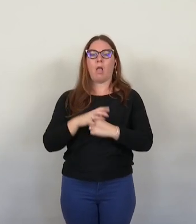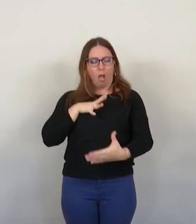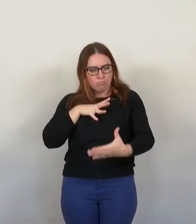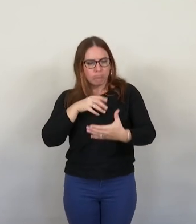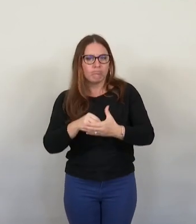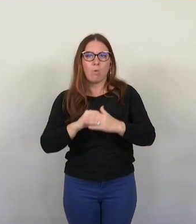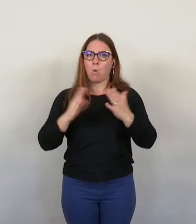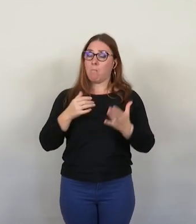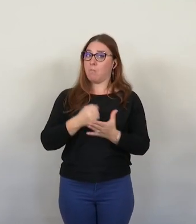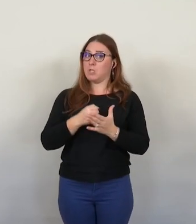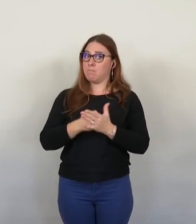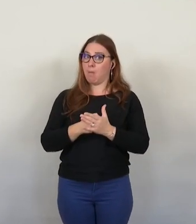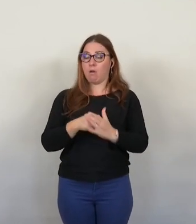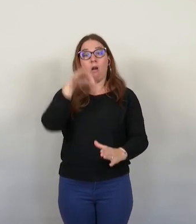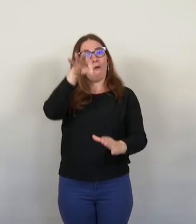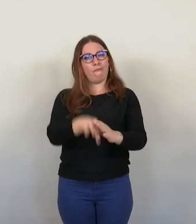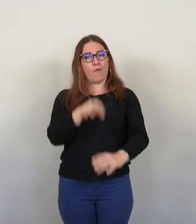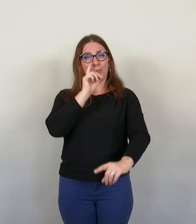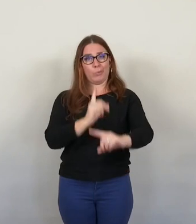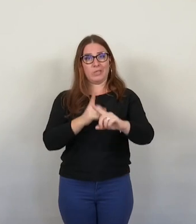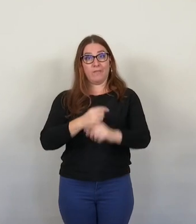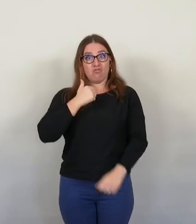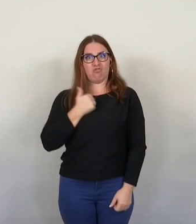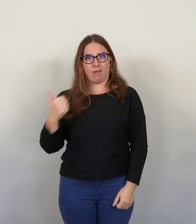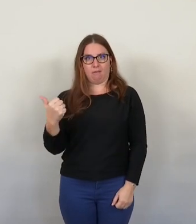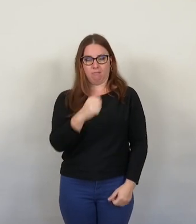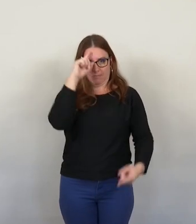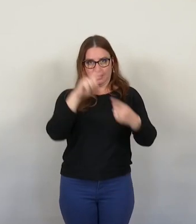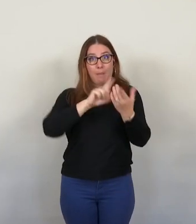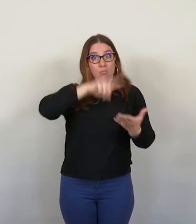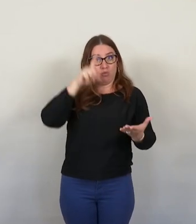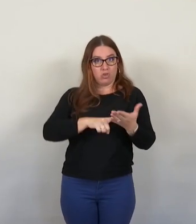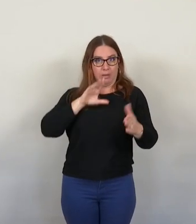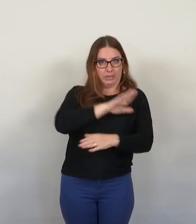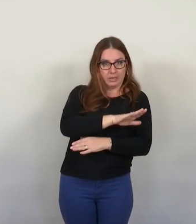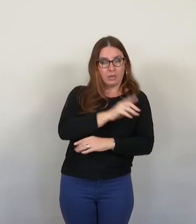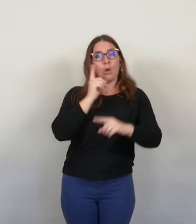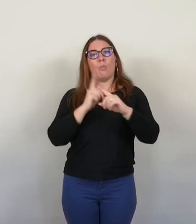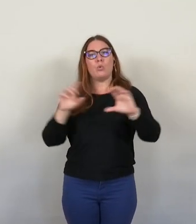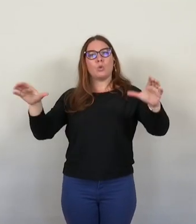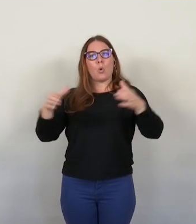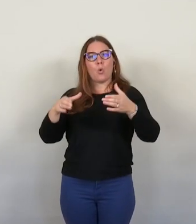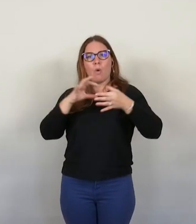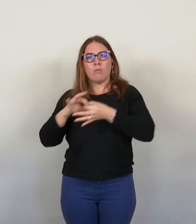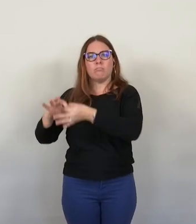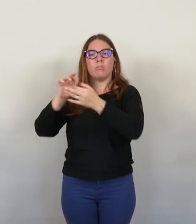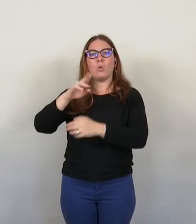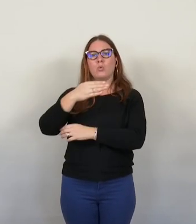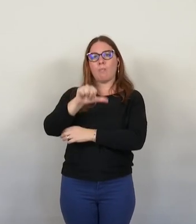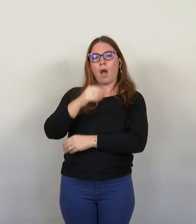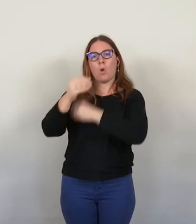traduit au minimum par le vote positif individuel du budget et par l'appartenance au groupe métropolitain umaa ou